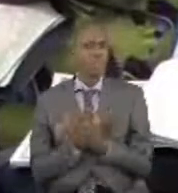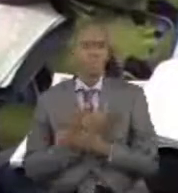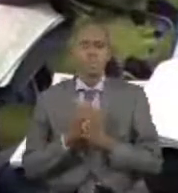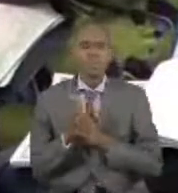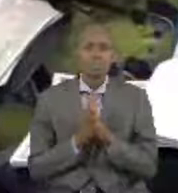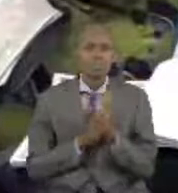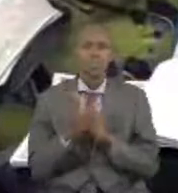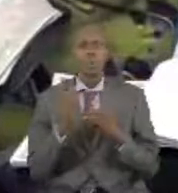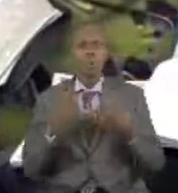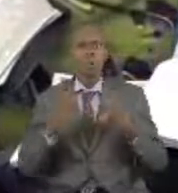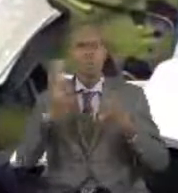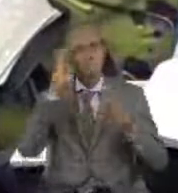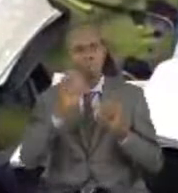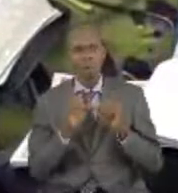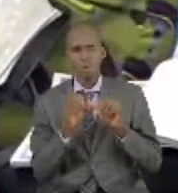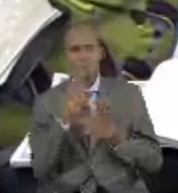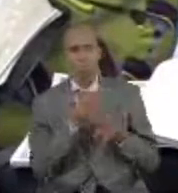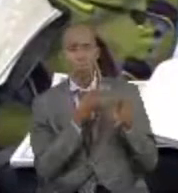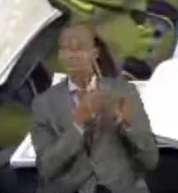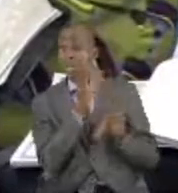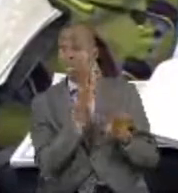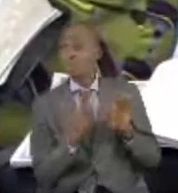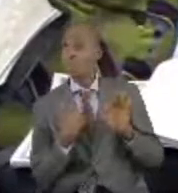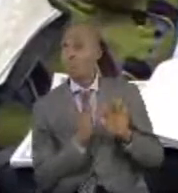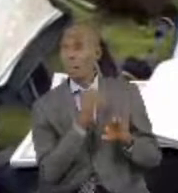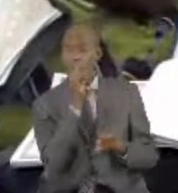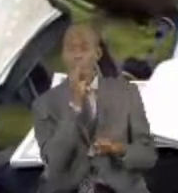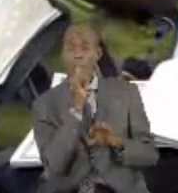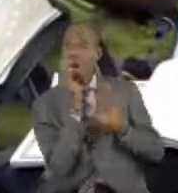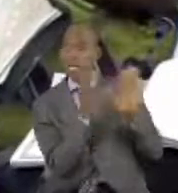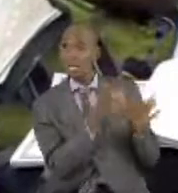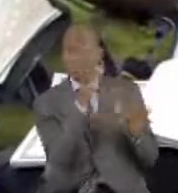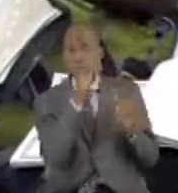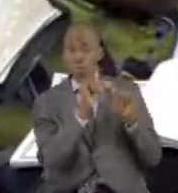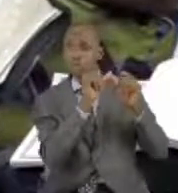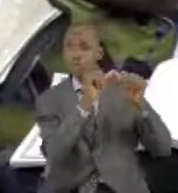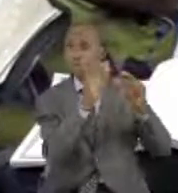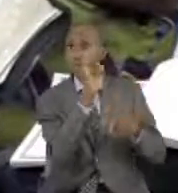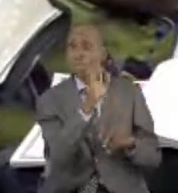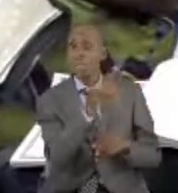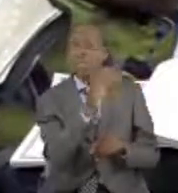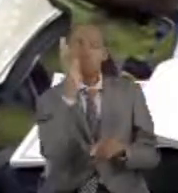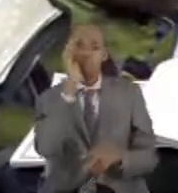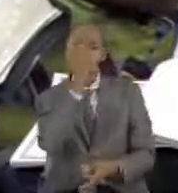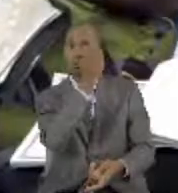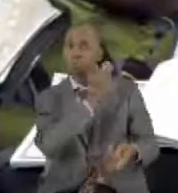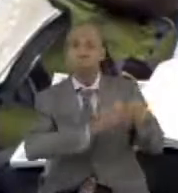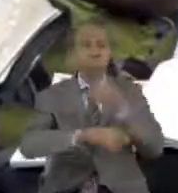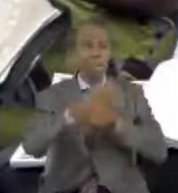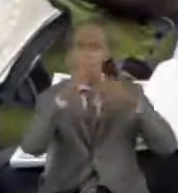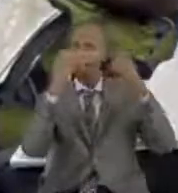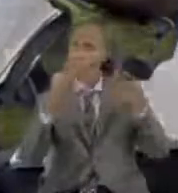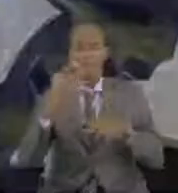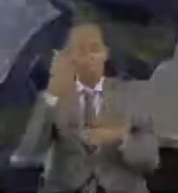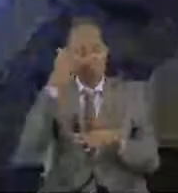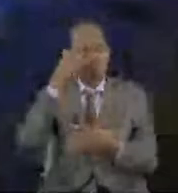un nouvel engagement. Comme ils ont vu, ils disent, si cet homme continue comme cela, s'il continue comme ça, il va changer, il va bouleverser le monde.